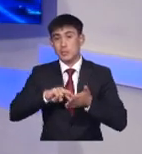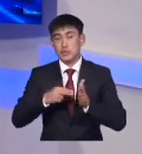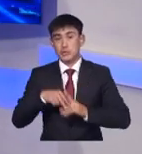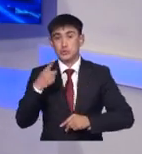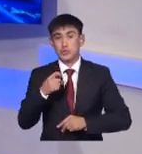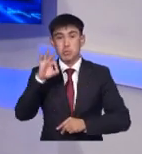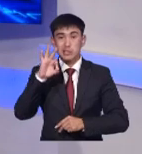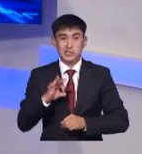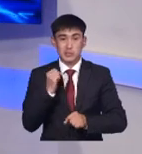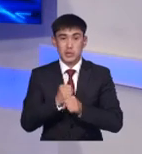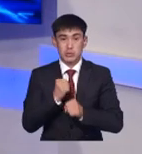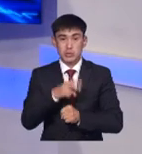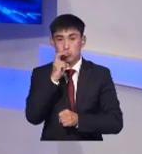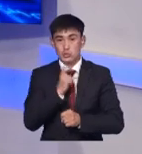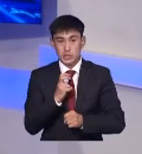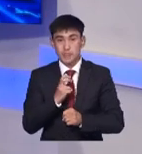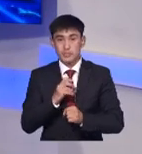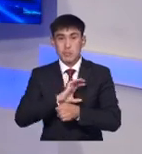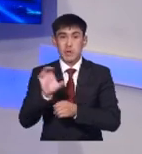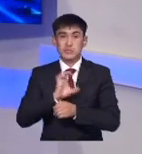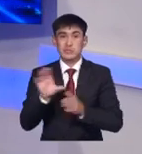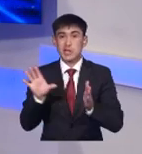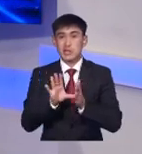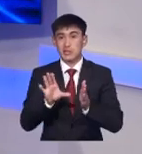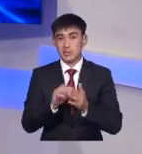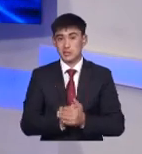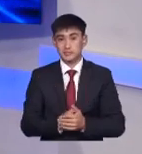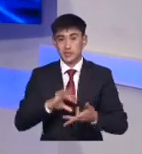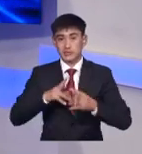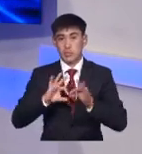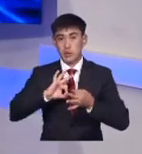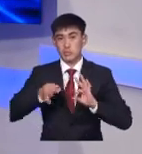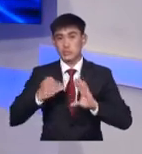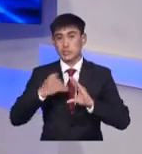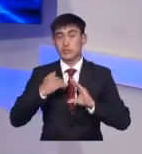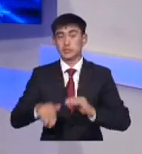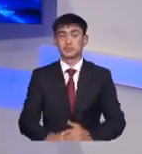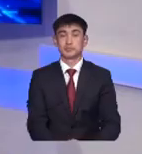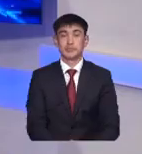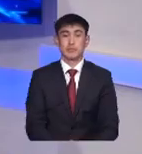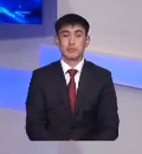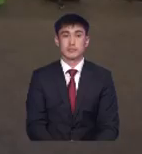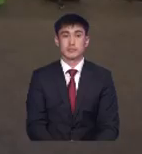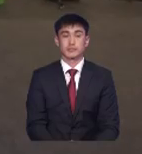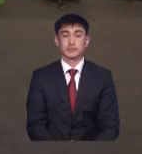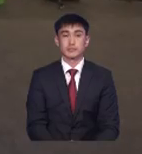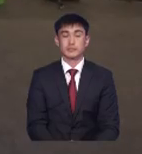стопроцентная переработка мусора и производство электроэнергии все подробности в следующем сюжете